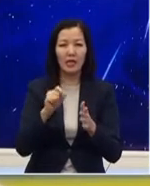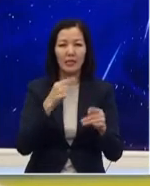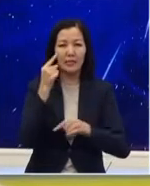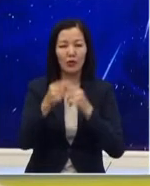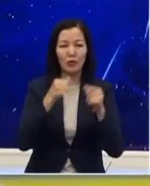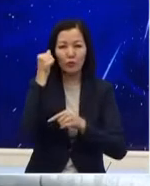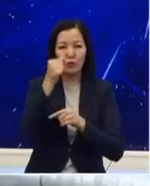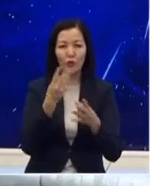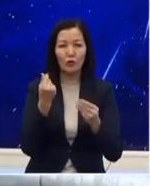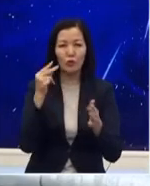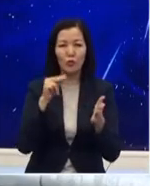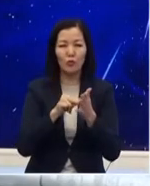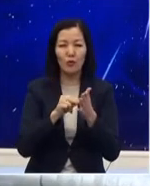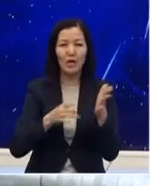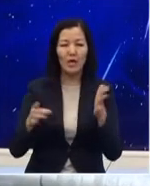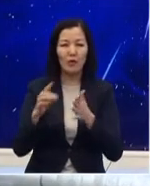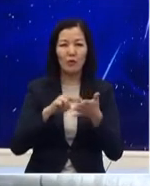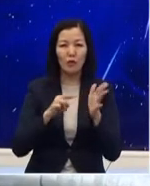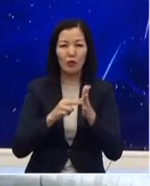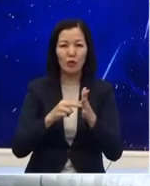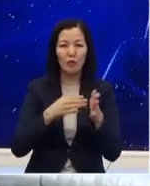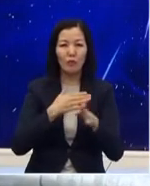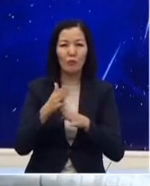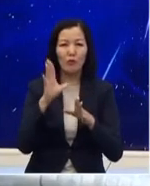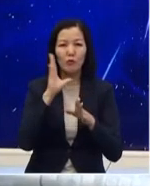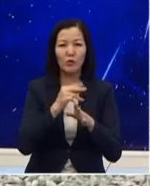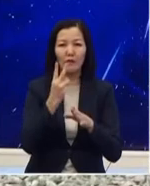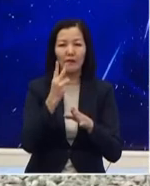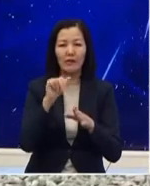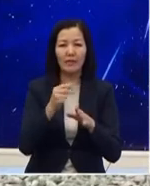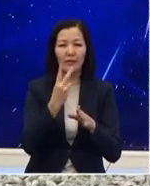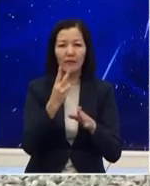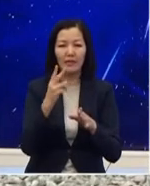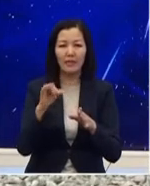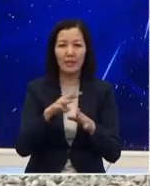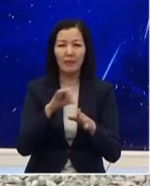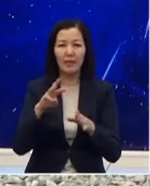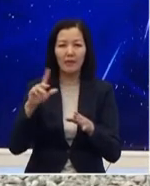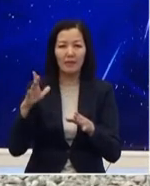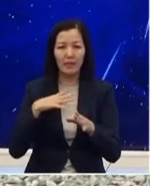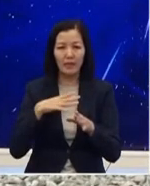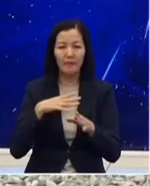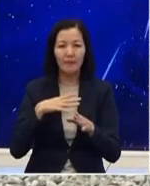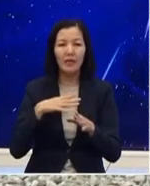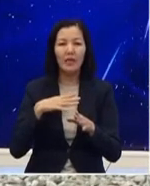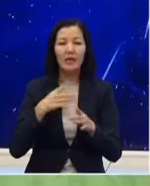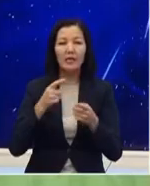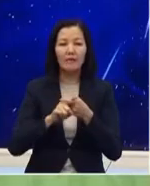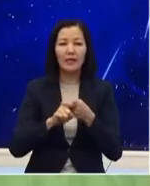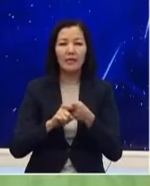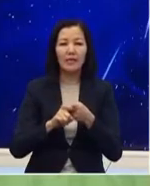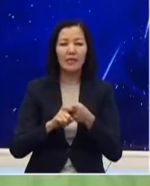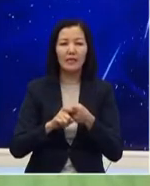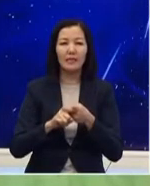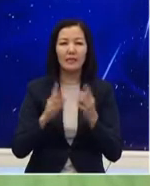следующем году сумма из республиканского бюджета может составить 2,2 миллиарда тенге. Связано это